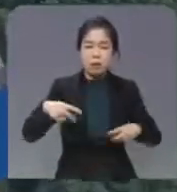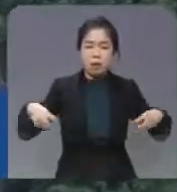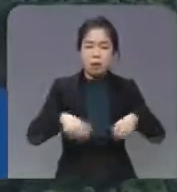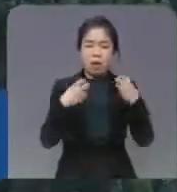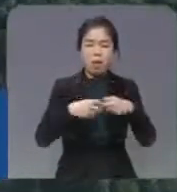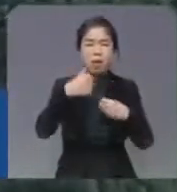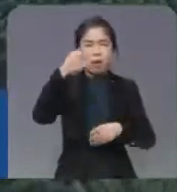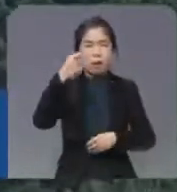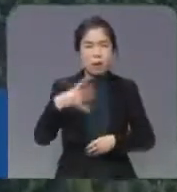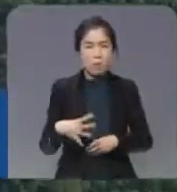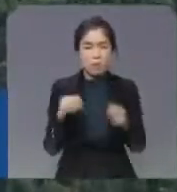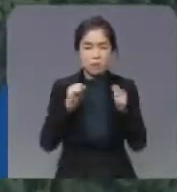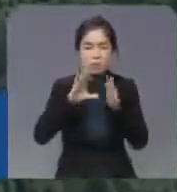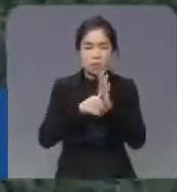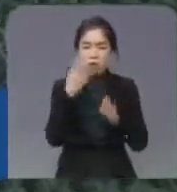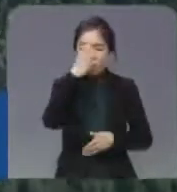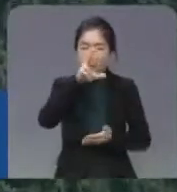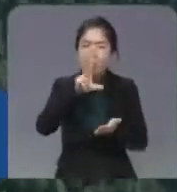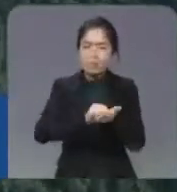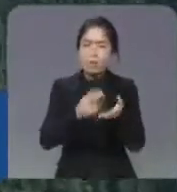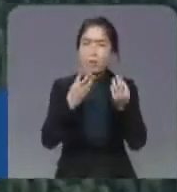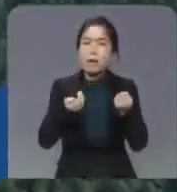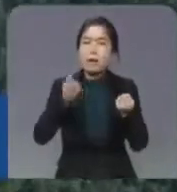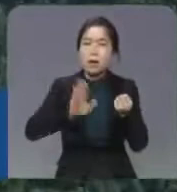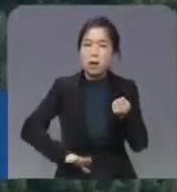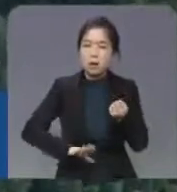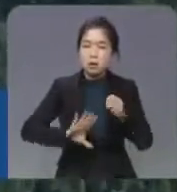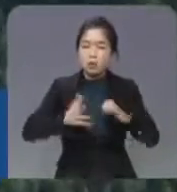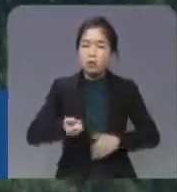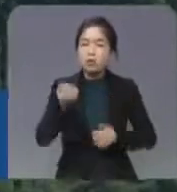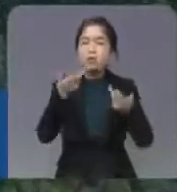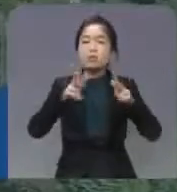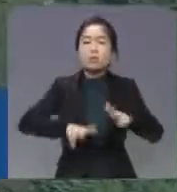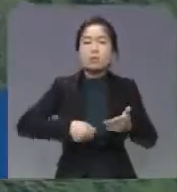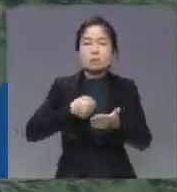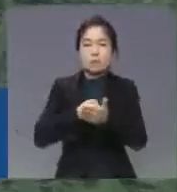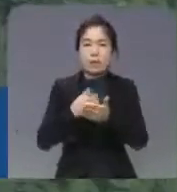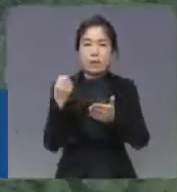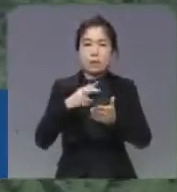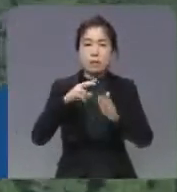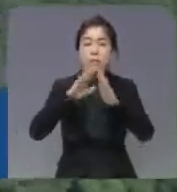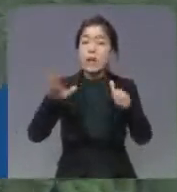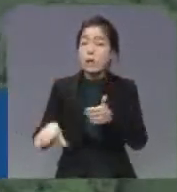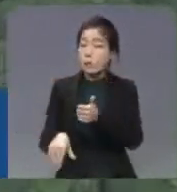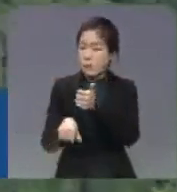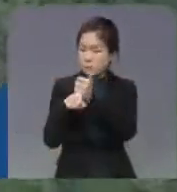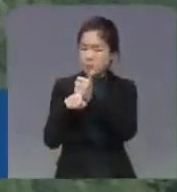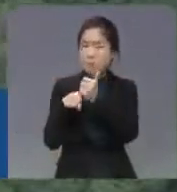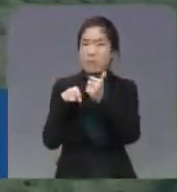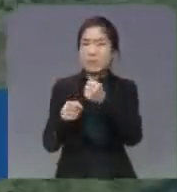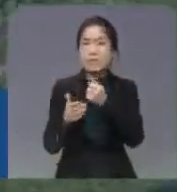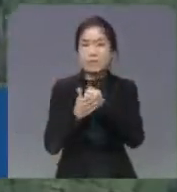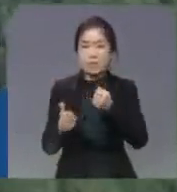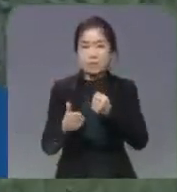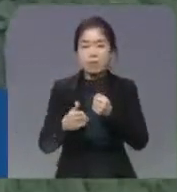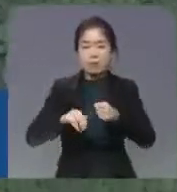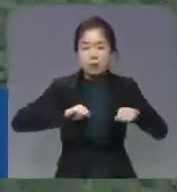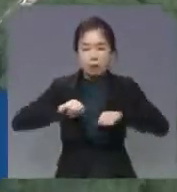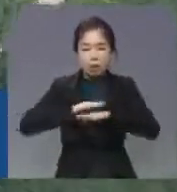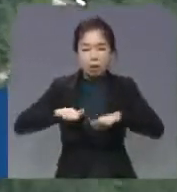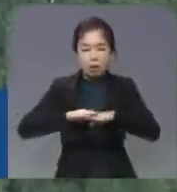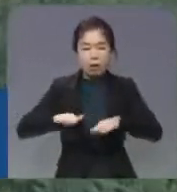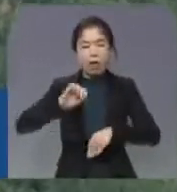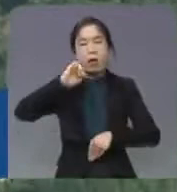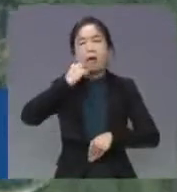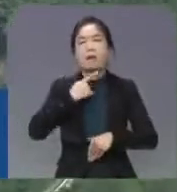교통사고와 동절기 관리 문제 등이 이어졌지만 국립공원으로 지정된 데다 전남도가 관리하는 지방도로여서 대응에